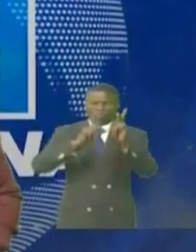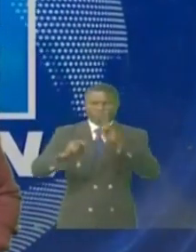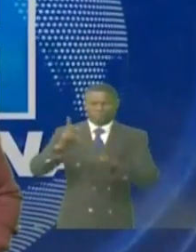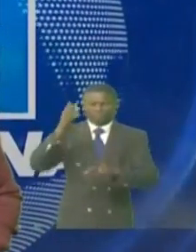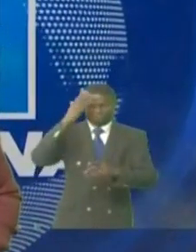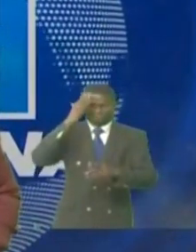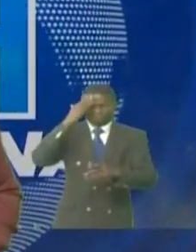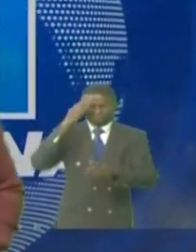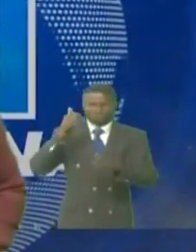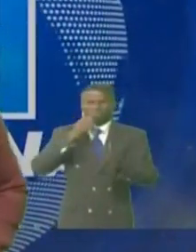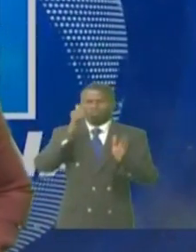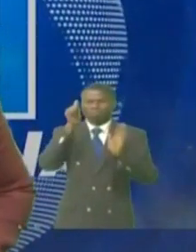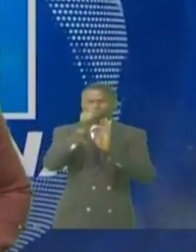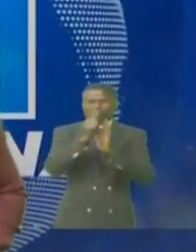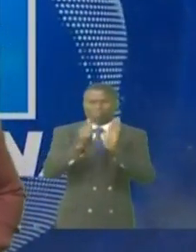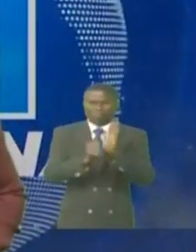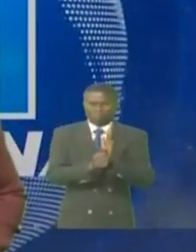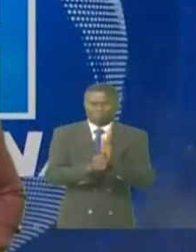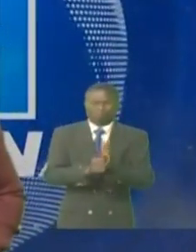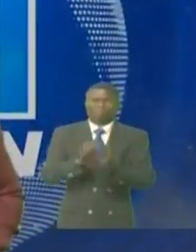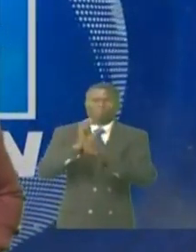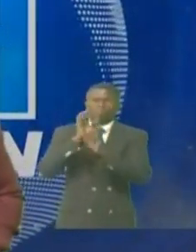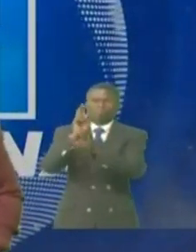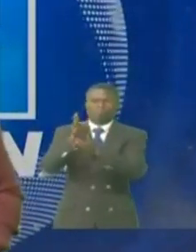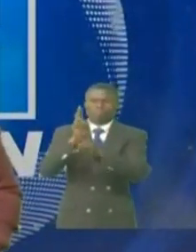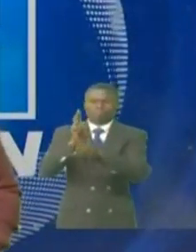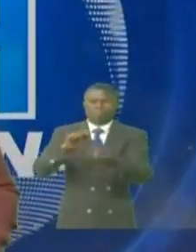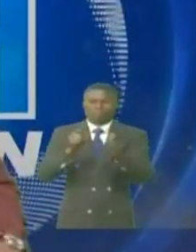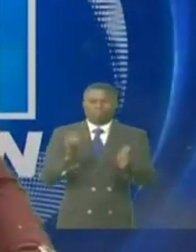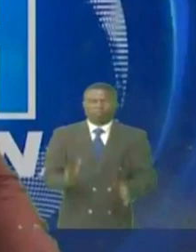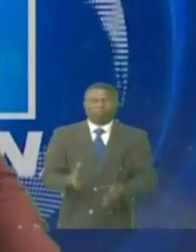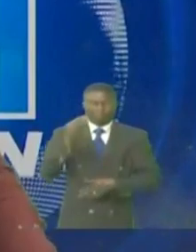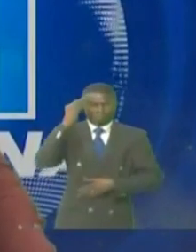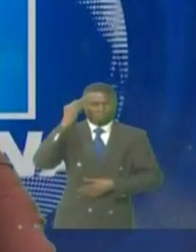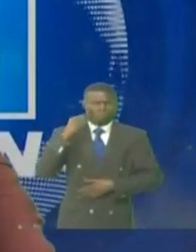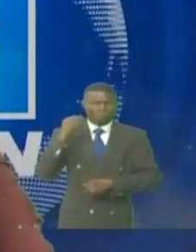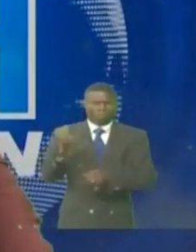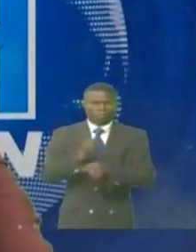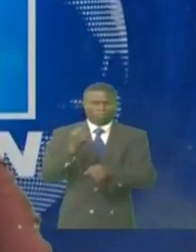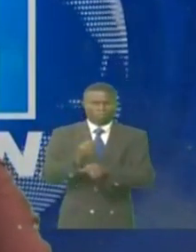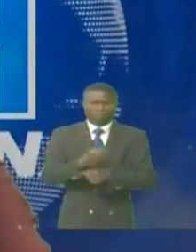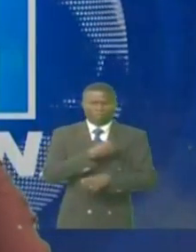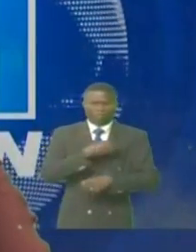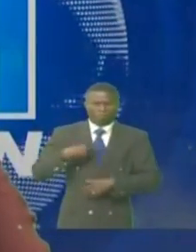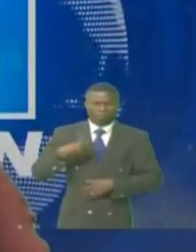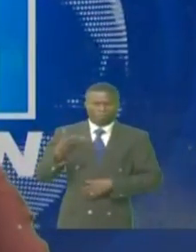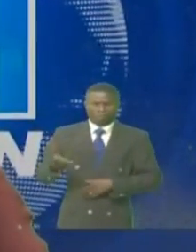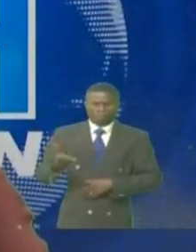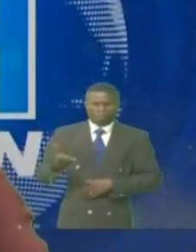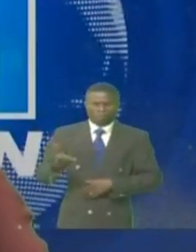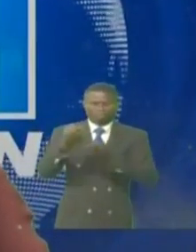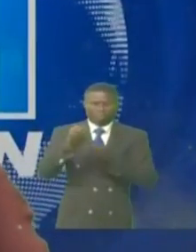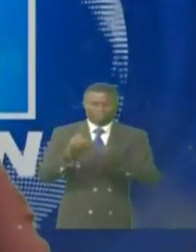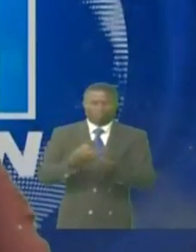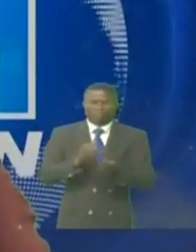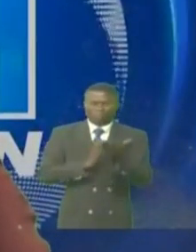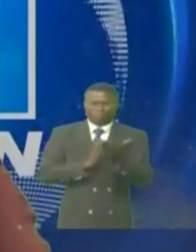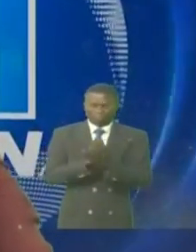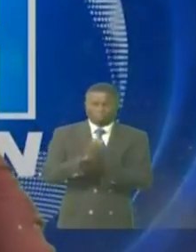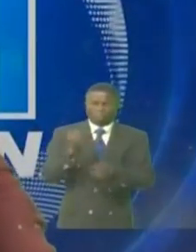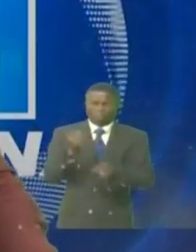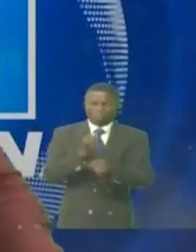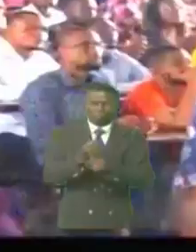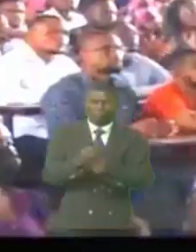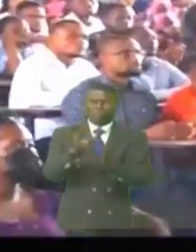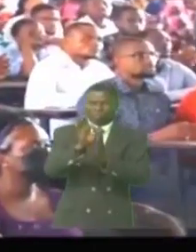des arrêtés. Dans ce reportage de Nadine Kilocho, la ministre du Travail, Claudine Doucy, explique le sérieux derrière ce